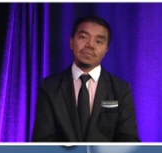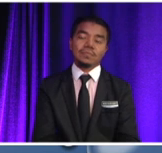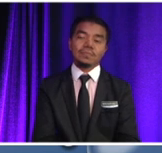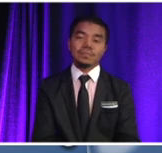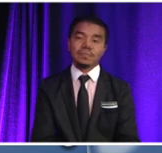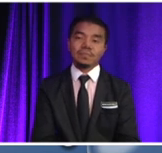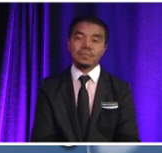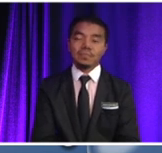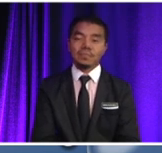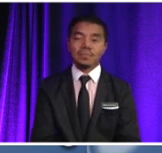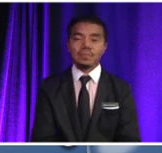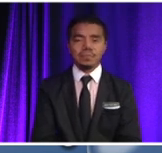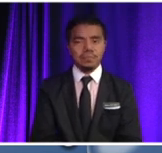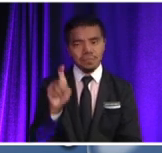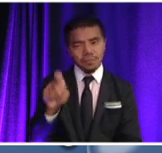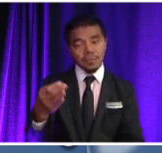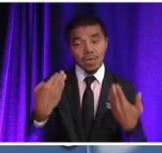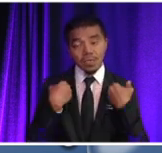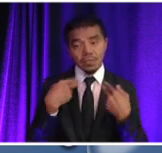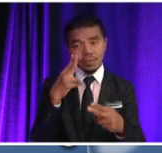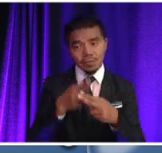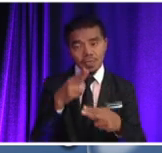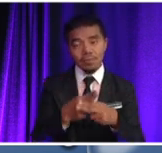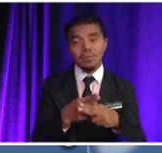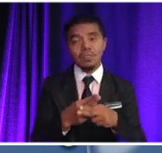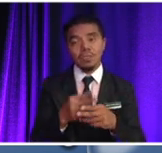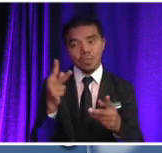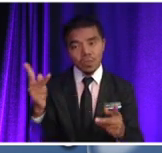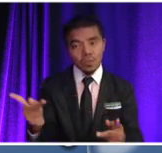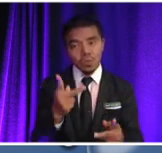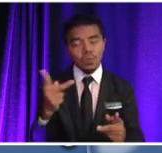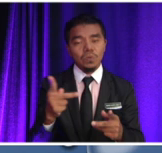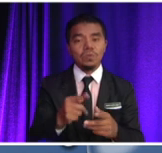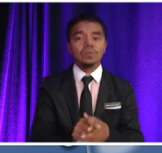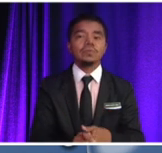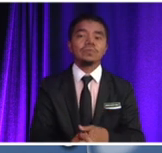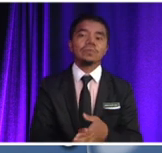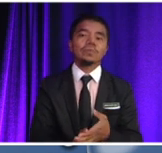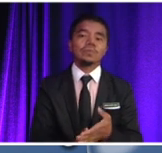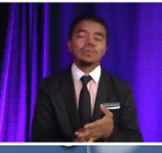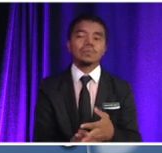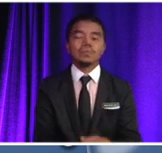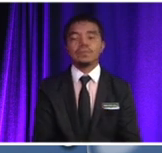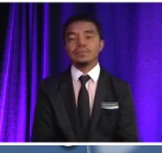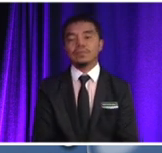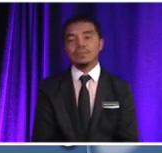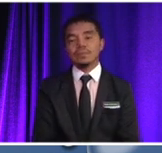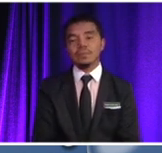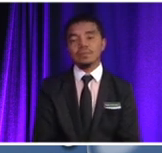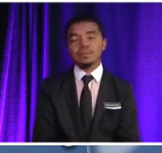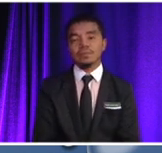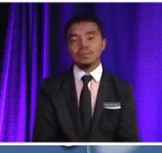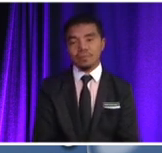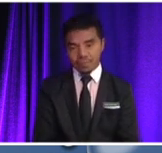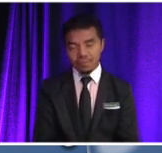yang diberikan ya meski juga ada dinamo quality dan bermutu dan juga jaminan pengeluaran mengenai peringatan